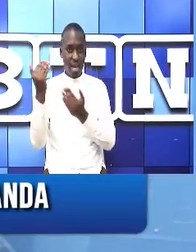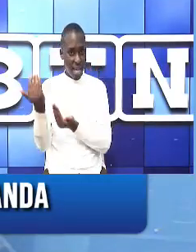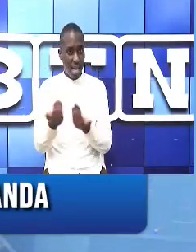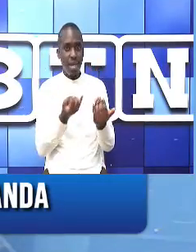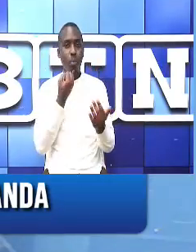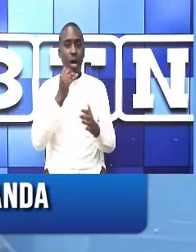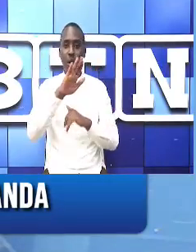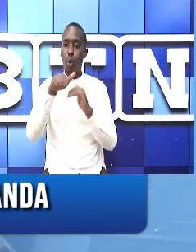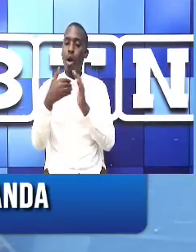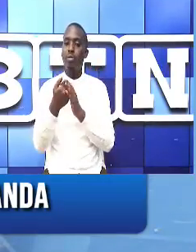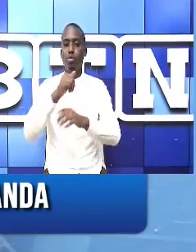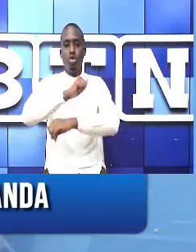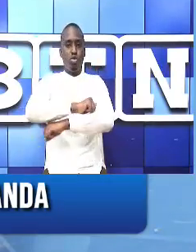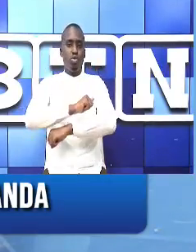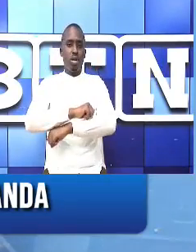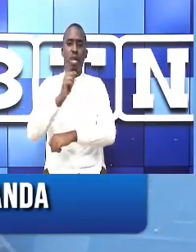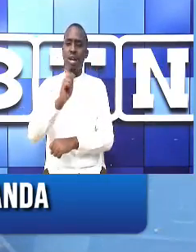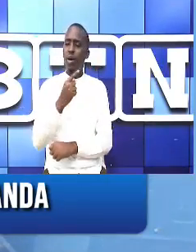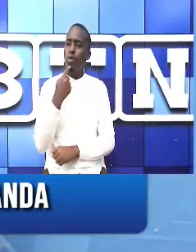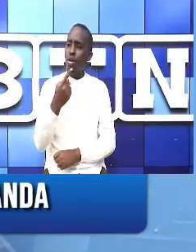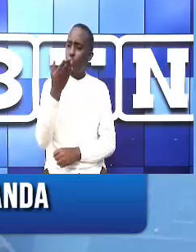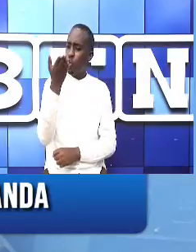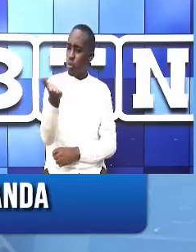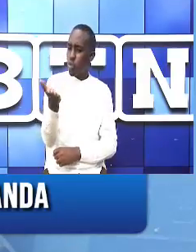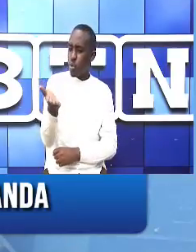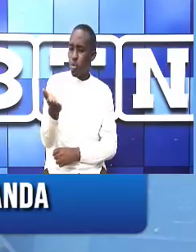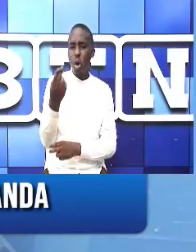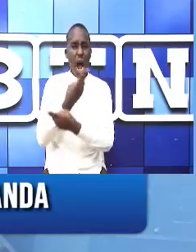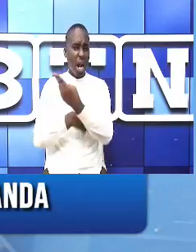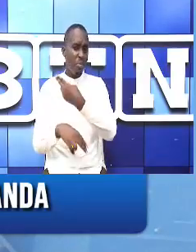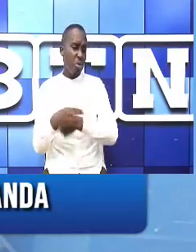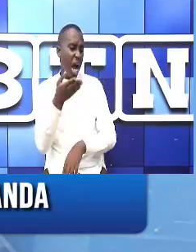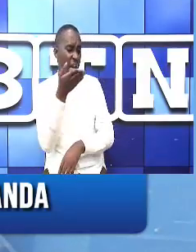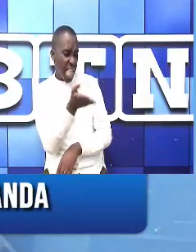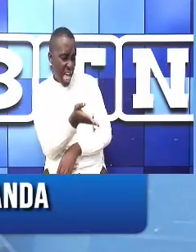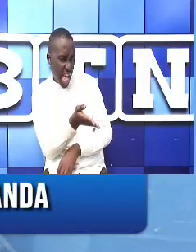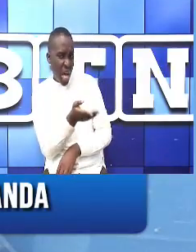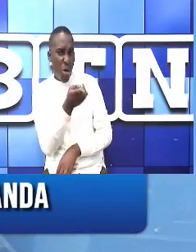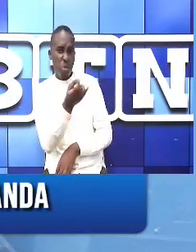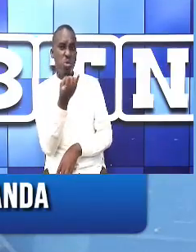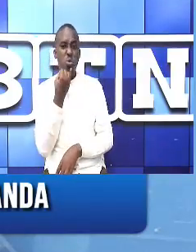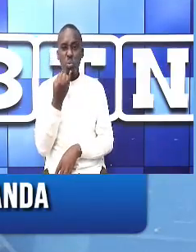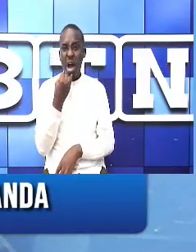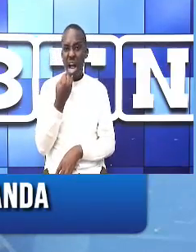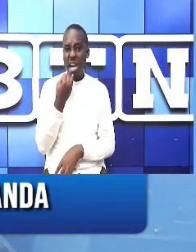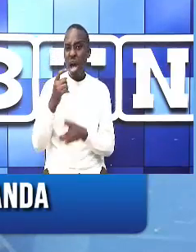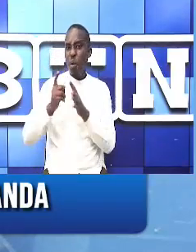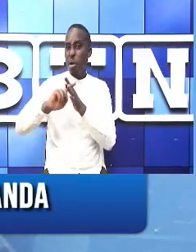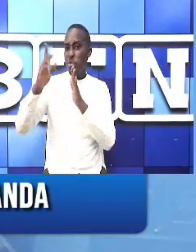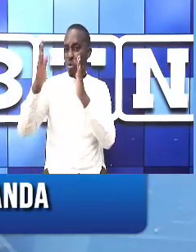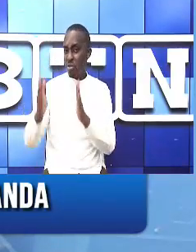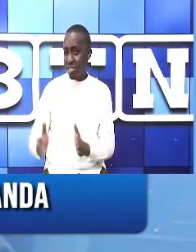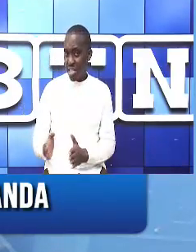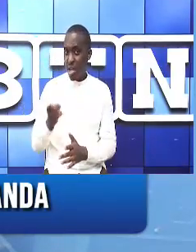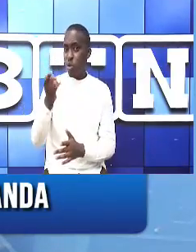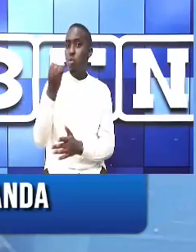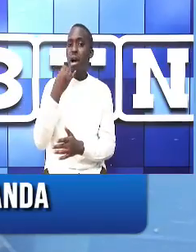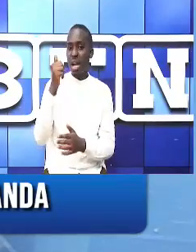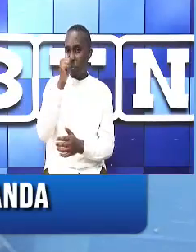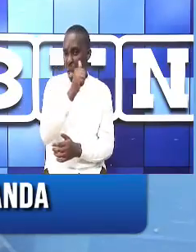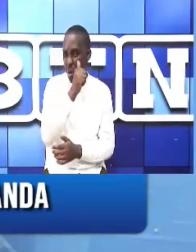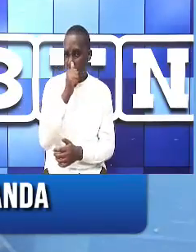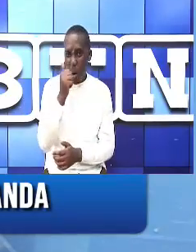ishuri ntabyo kuvuga ngo uyu ngo ngamuga ya cyangwa uyu nguyu ngo ni umwana w'impunzi ngo ni umwana